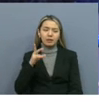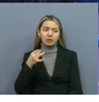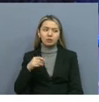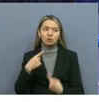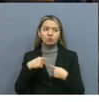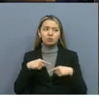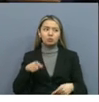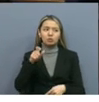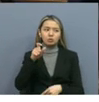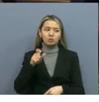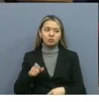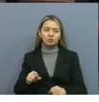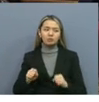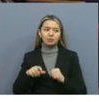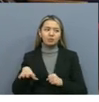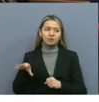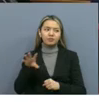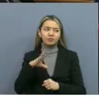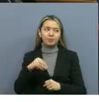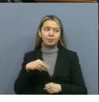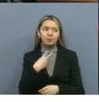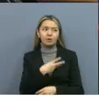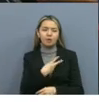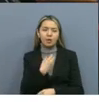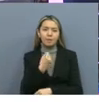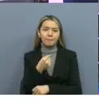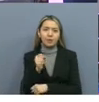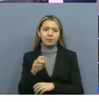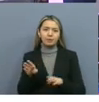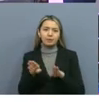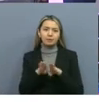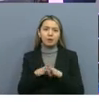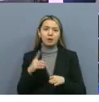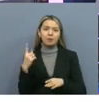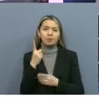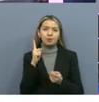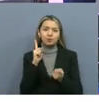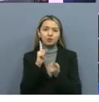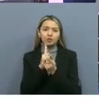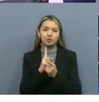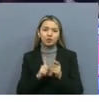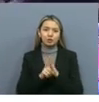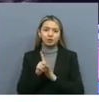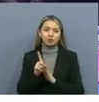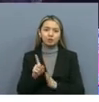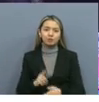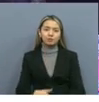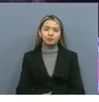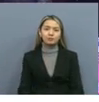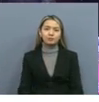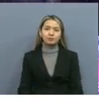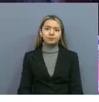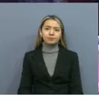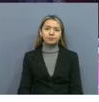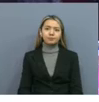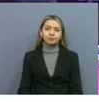азаматтар жасөспірім боксшыларға шаршы алаңда жеңіс тіледі. Мұнан соң алғашқы кездесулер басталып кетті.